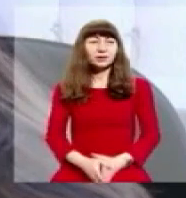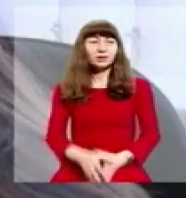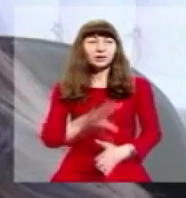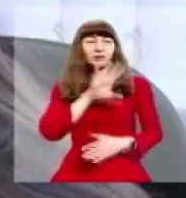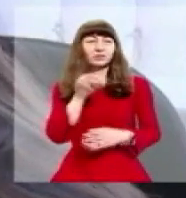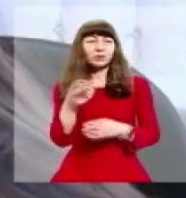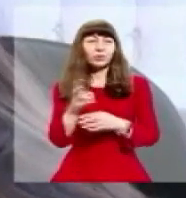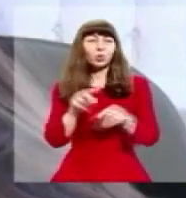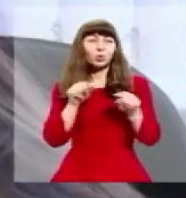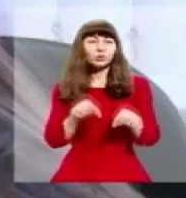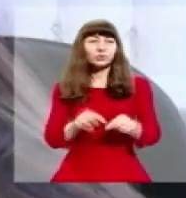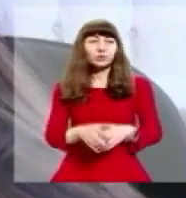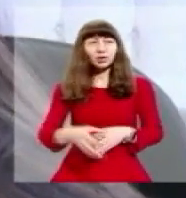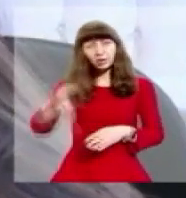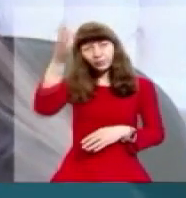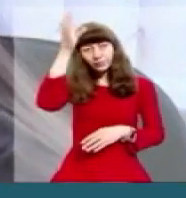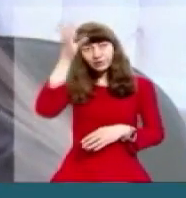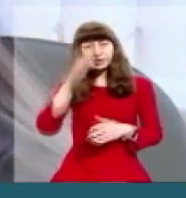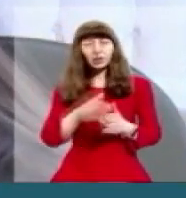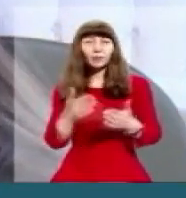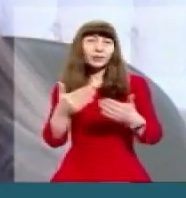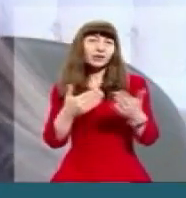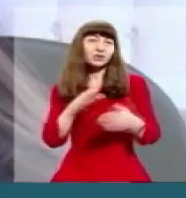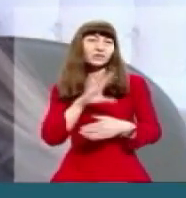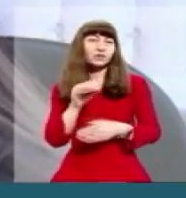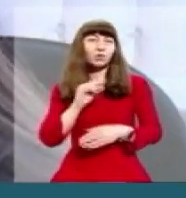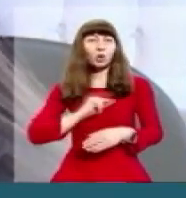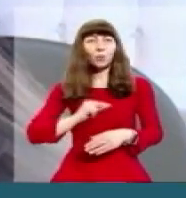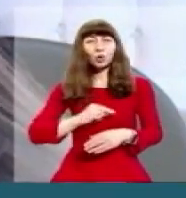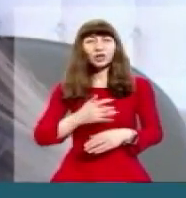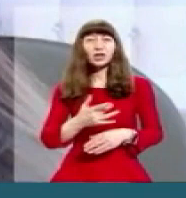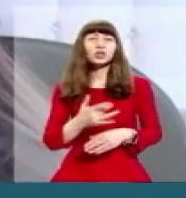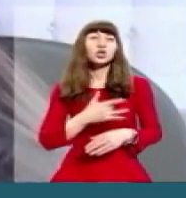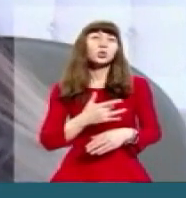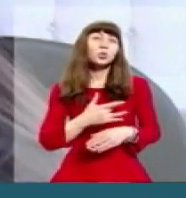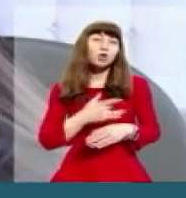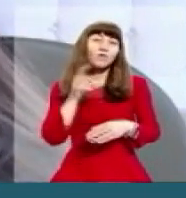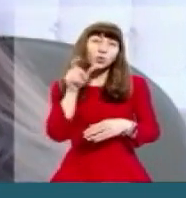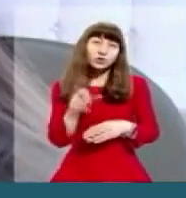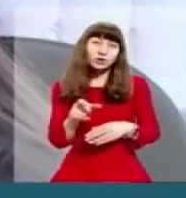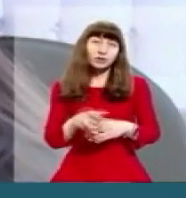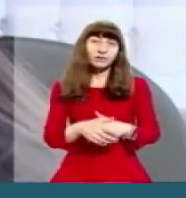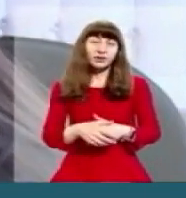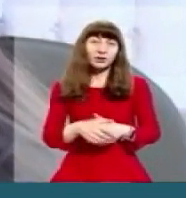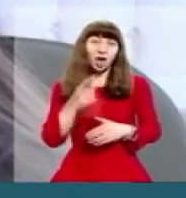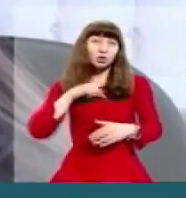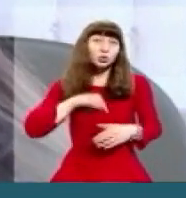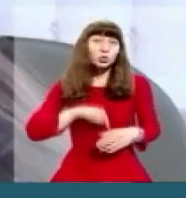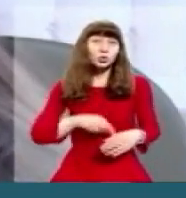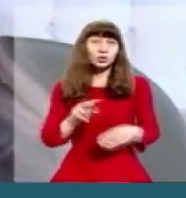Все приходят сюда, психолог, он как прежде всего работает с душой человека. Ну, лечит душу, скажем так. То